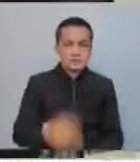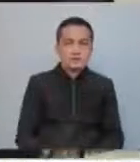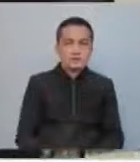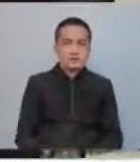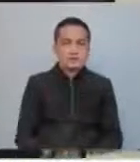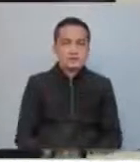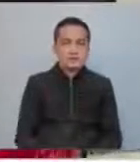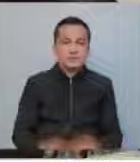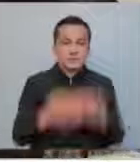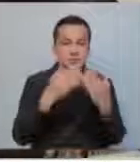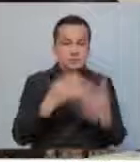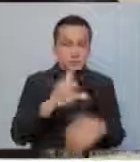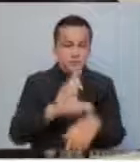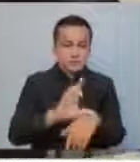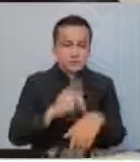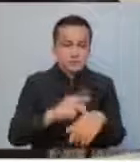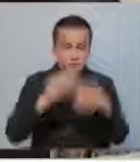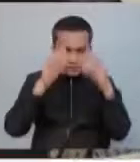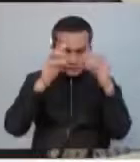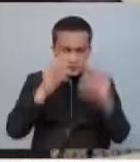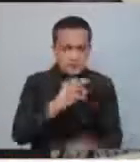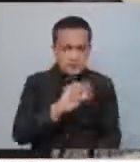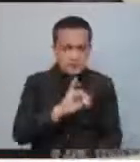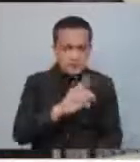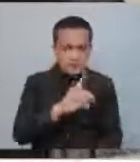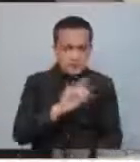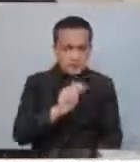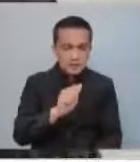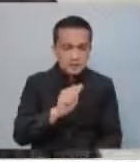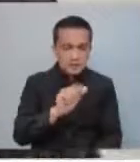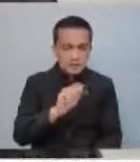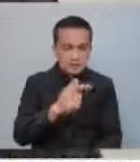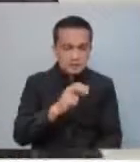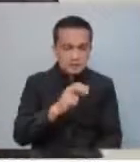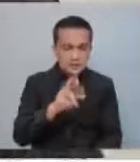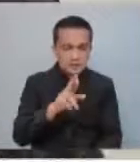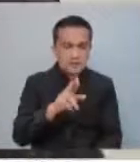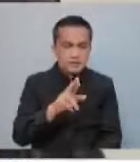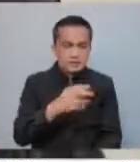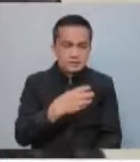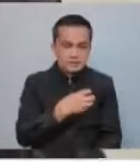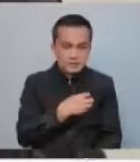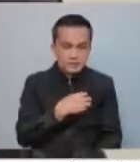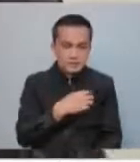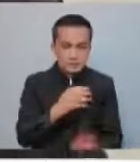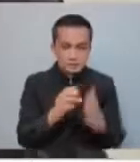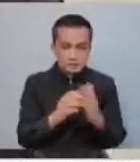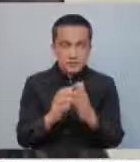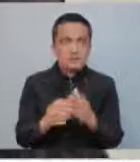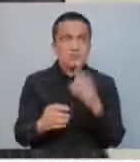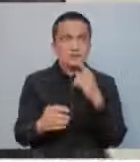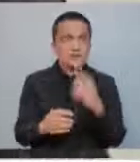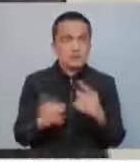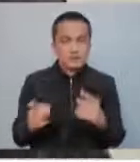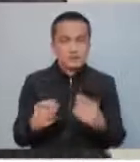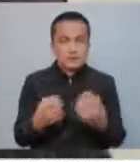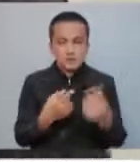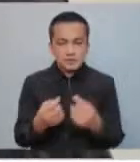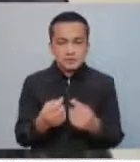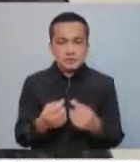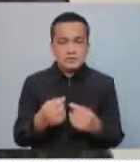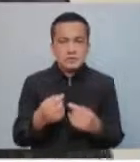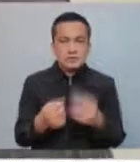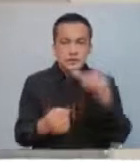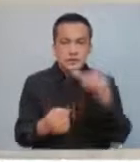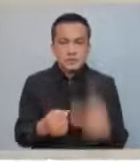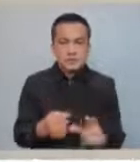Las Piñas City Mayor Imelda Aguilar ang mga polis na sa lungsod sa pagtitiyak nito na gawing mababa ang volume ng krimen